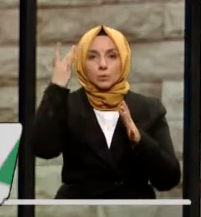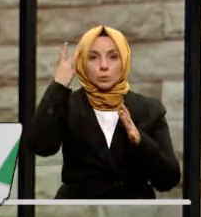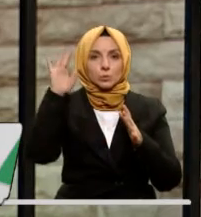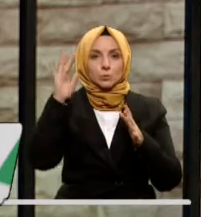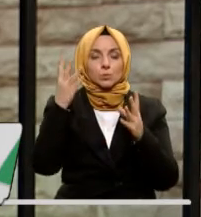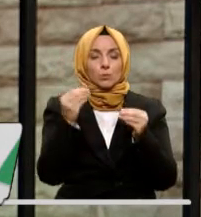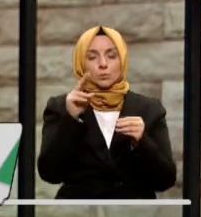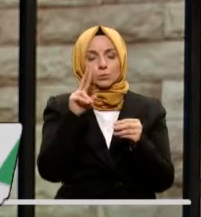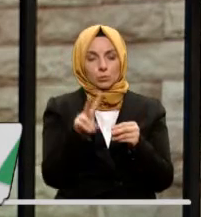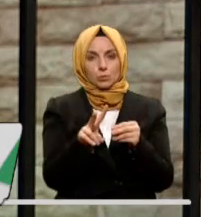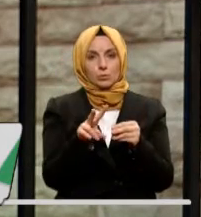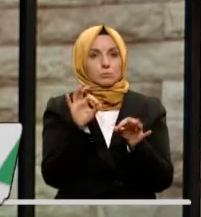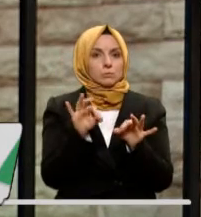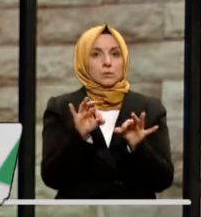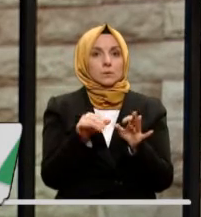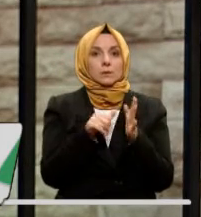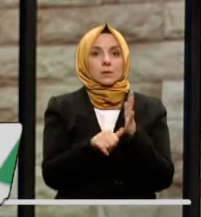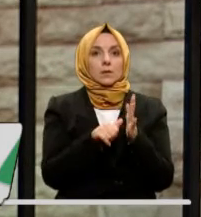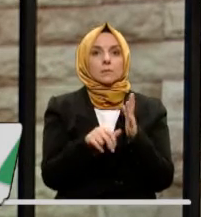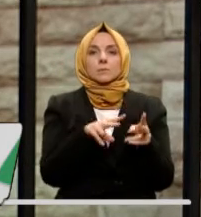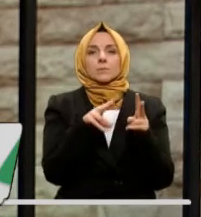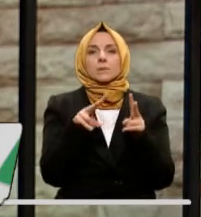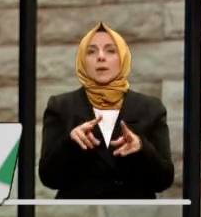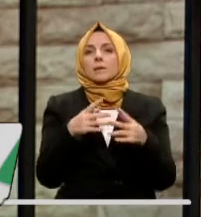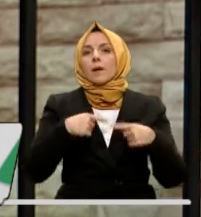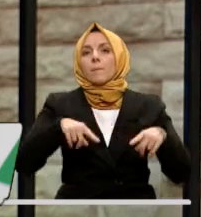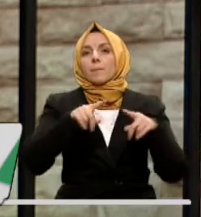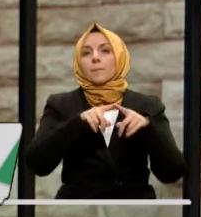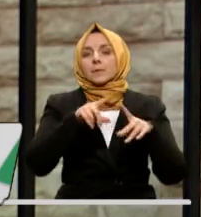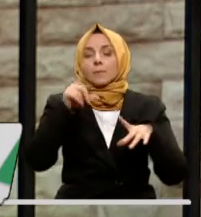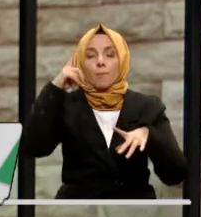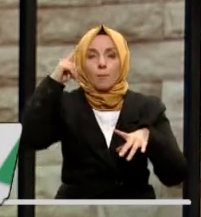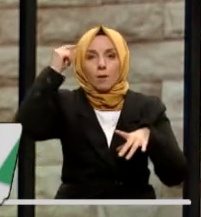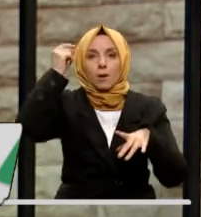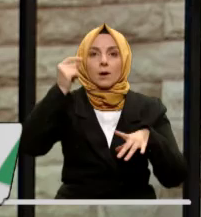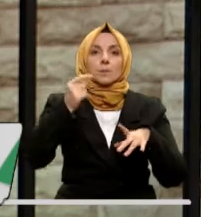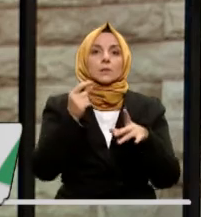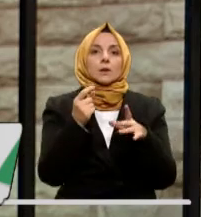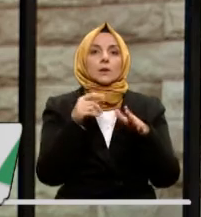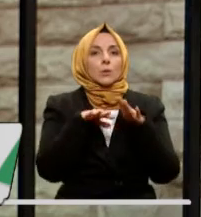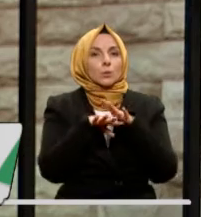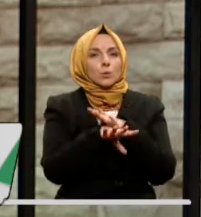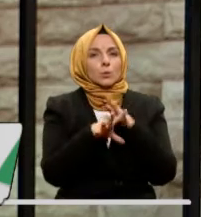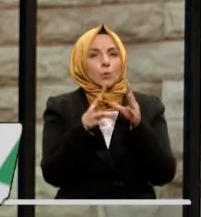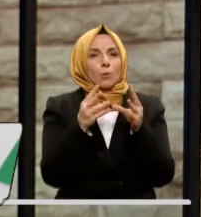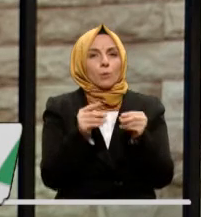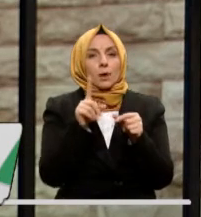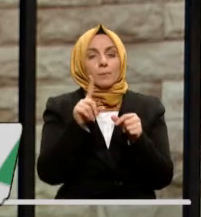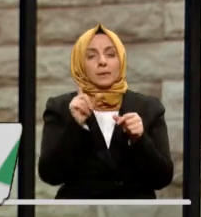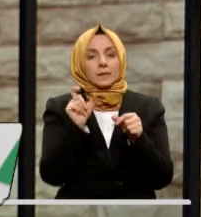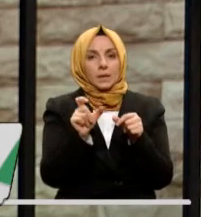olduğunu görüyoruz şimdi takvim zaten bizim Arapça kökenli bir kelime takvim